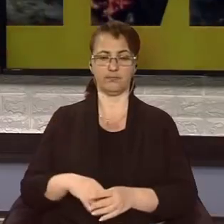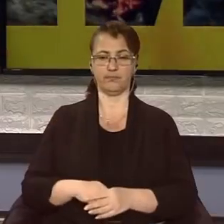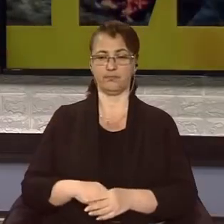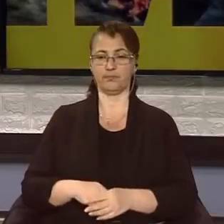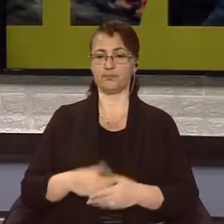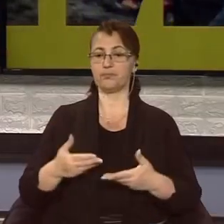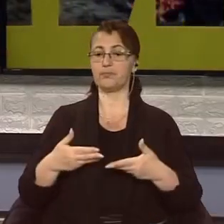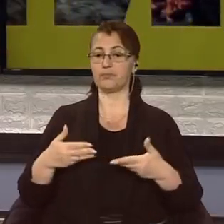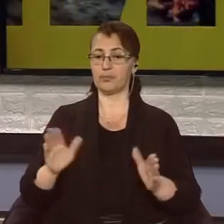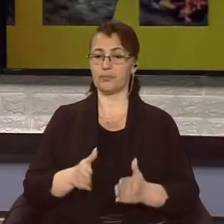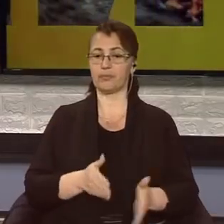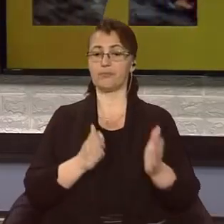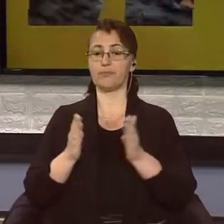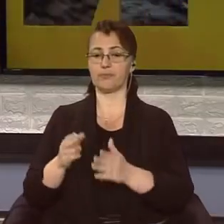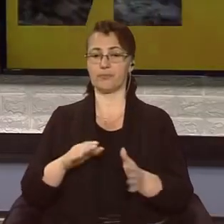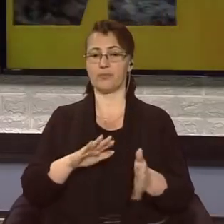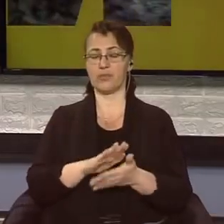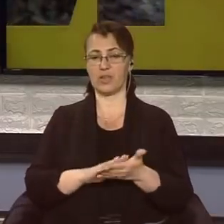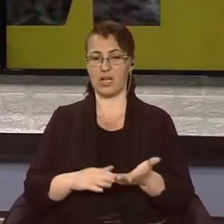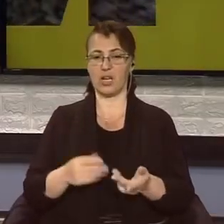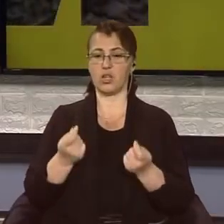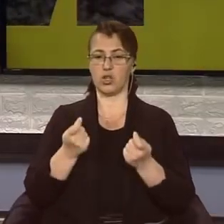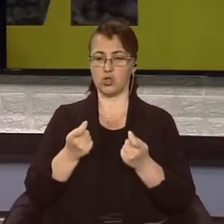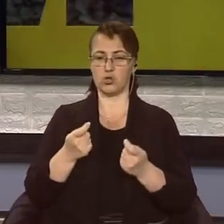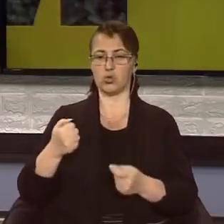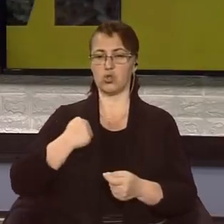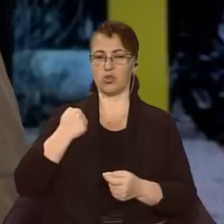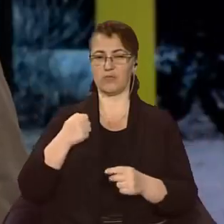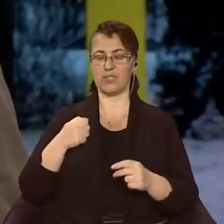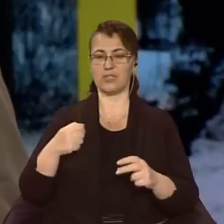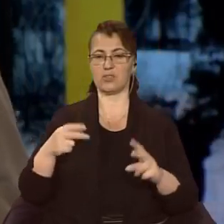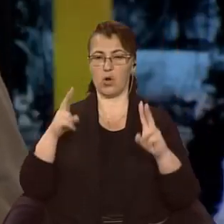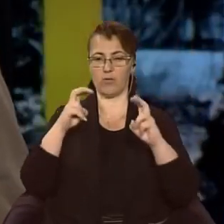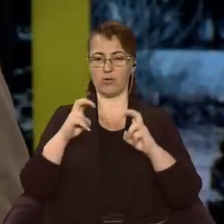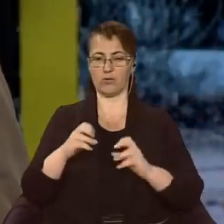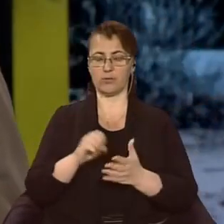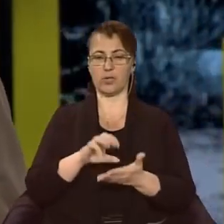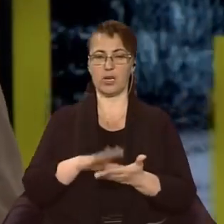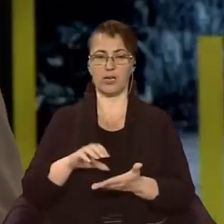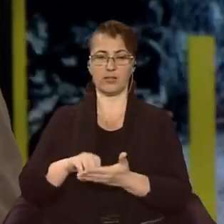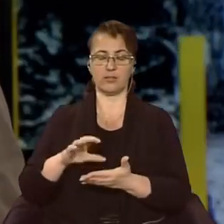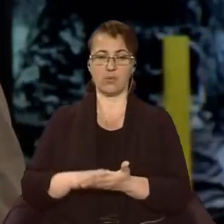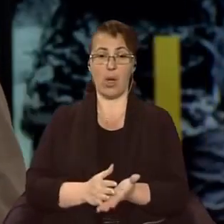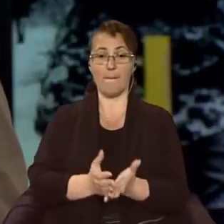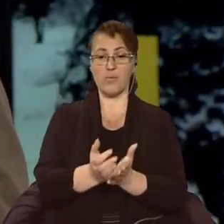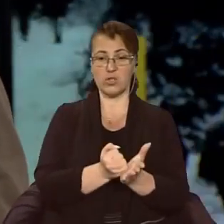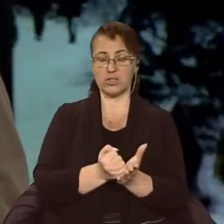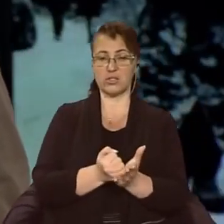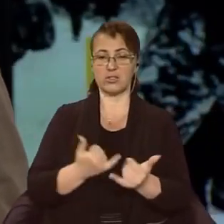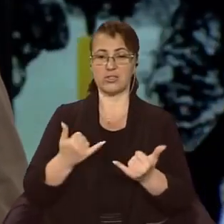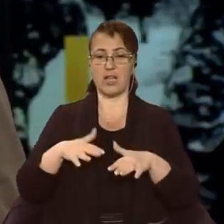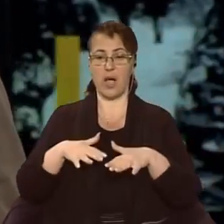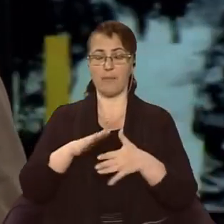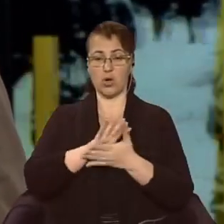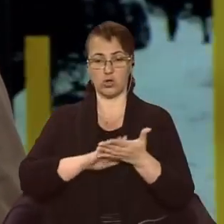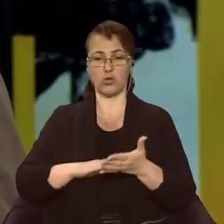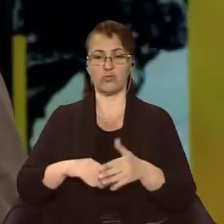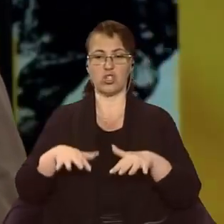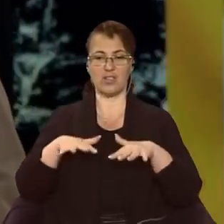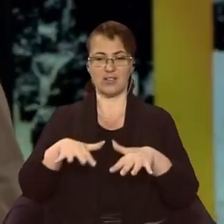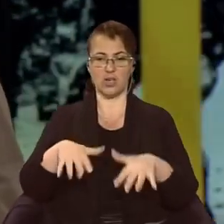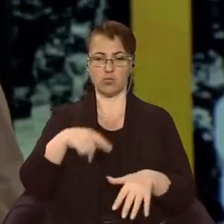Ну, а ми йдемо далі трохи військової аналітики. Потенціалу для продовження наступу у Росії не